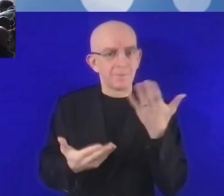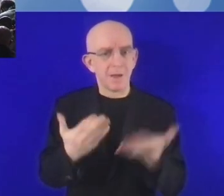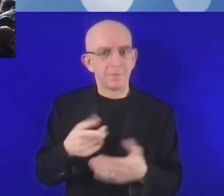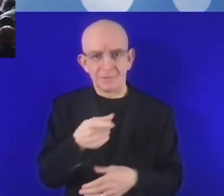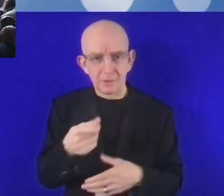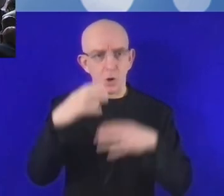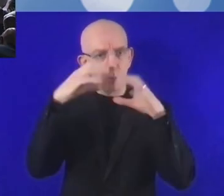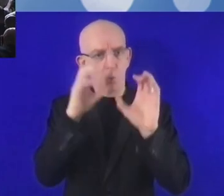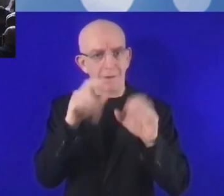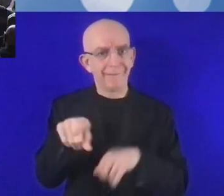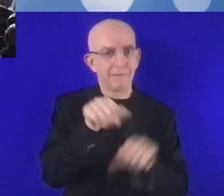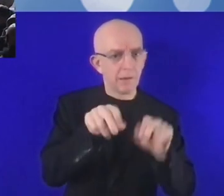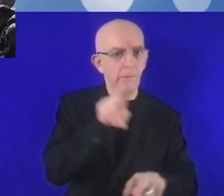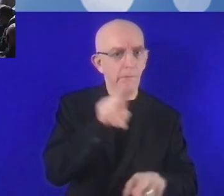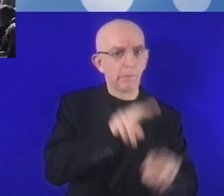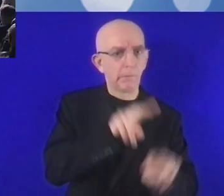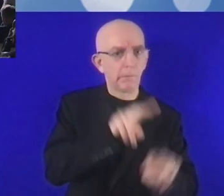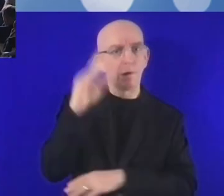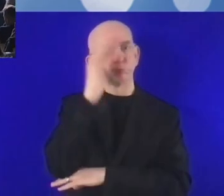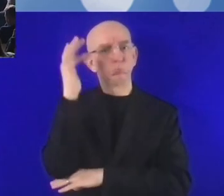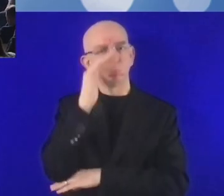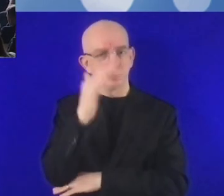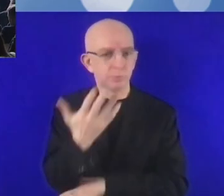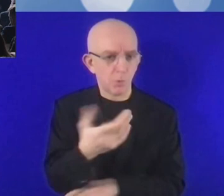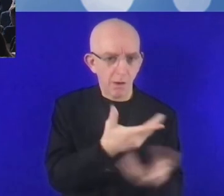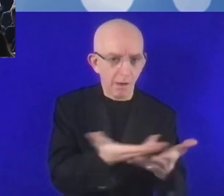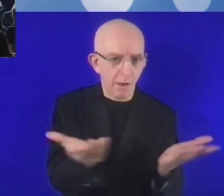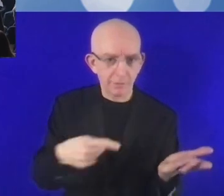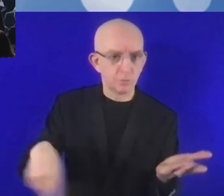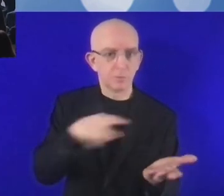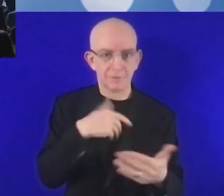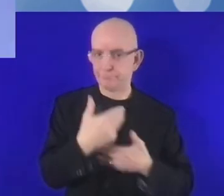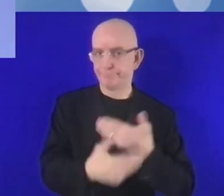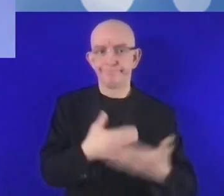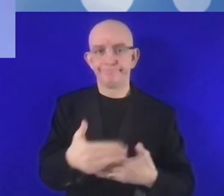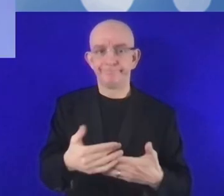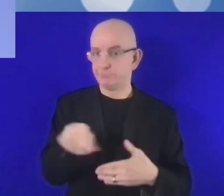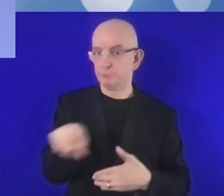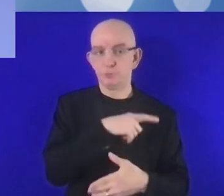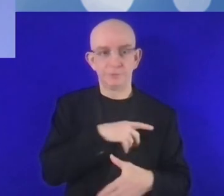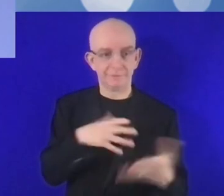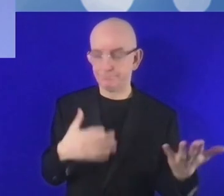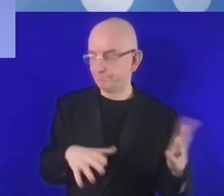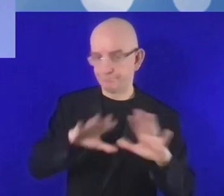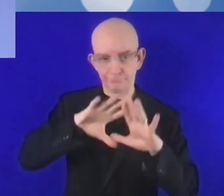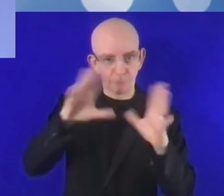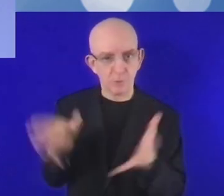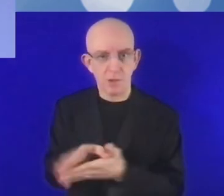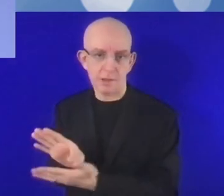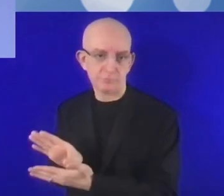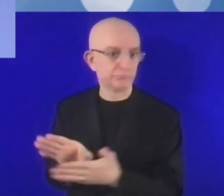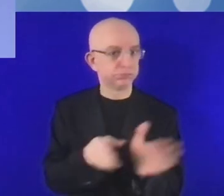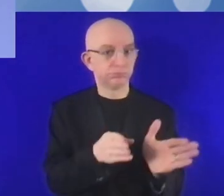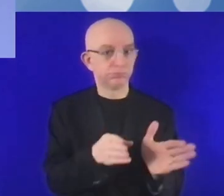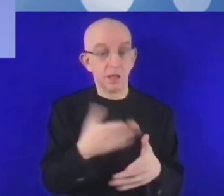еще впереди. Некоторым это может нравиться, другие, может быть, будут вынуждены пользоваться этого типа